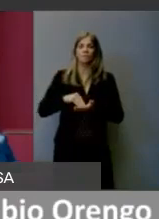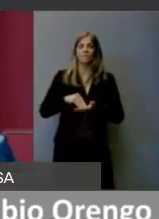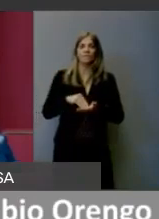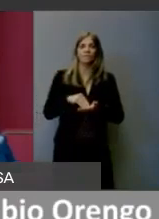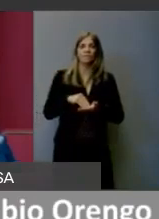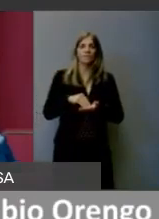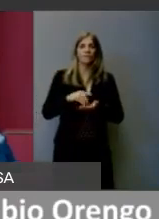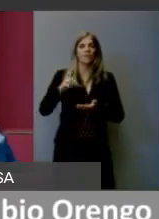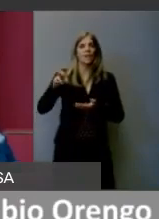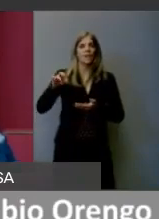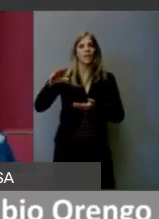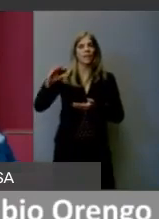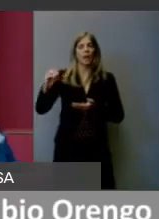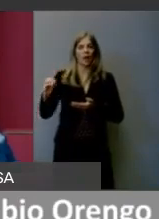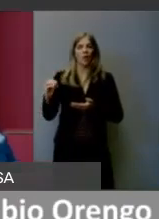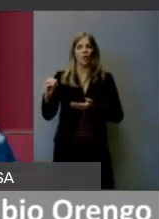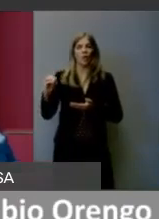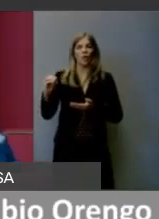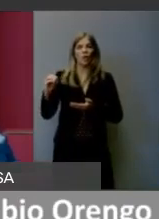Grillo,